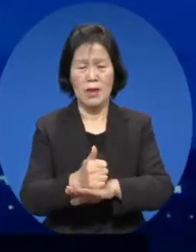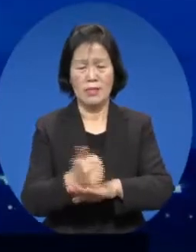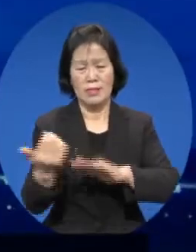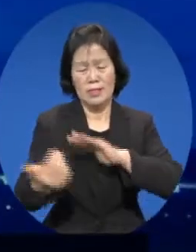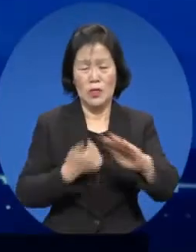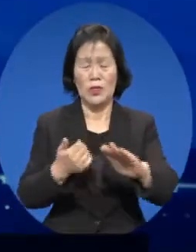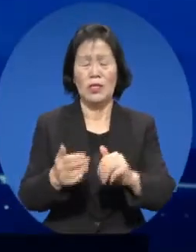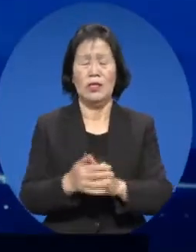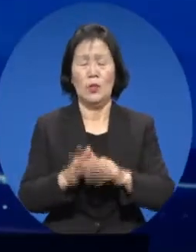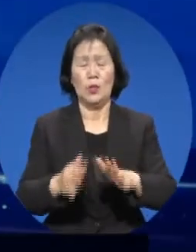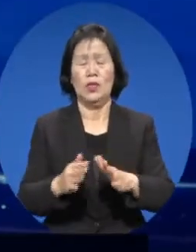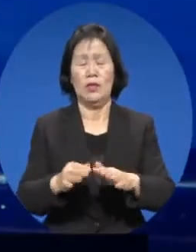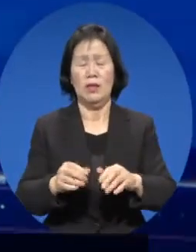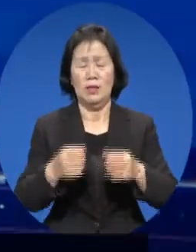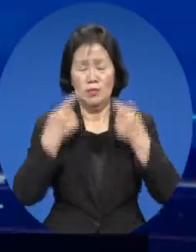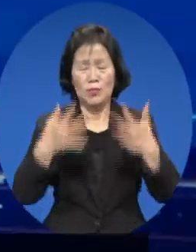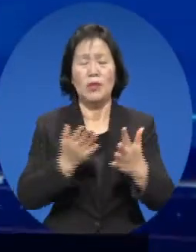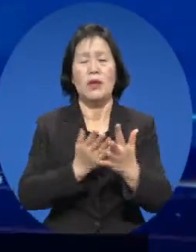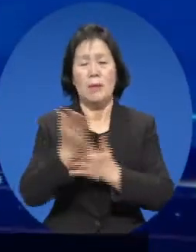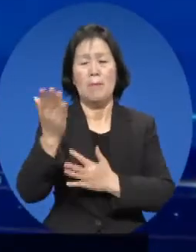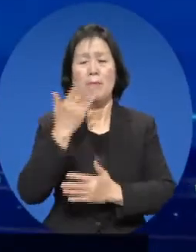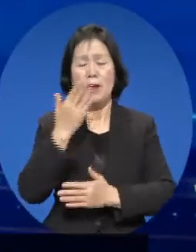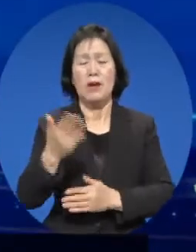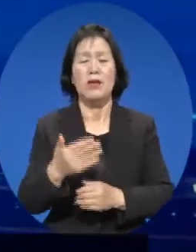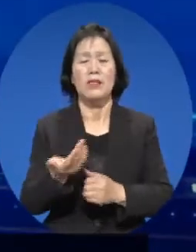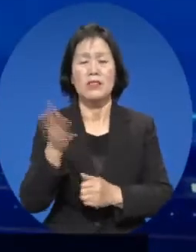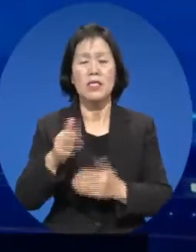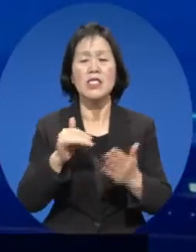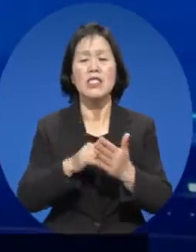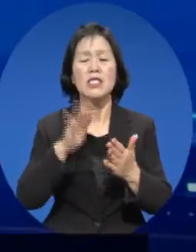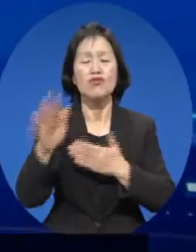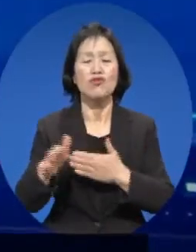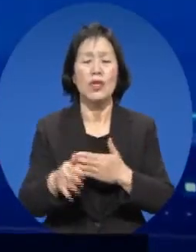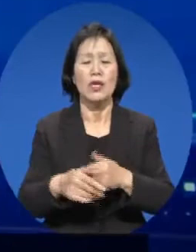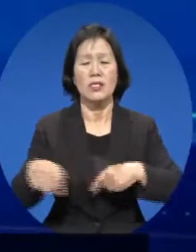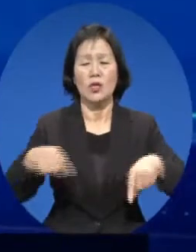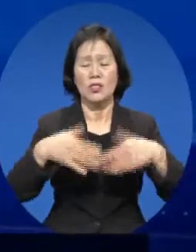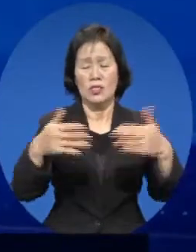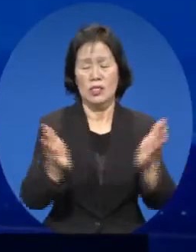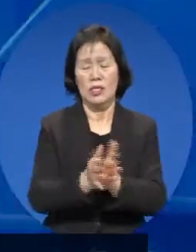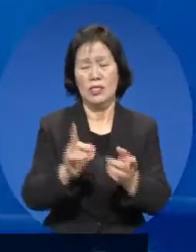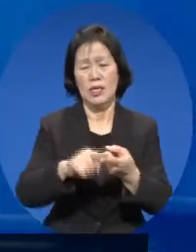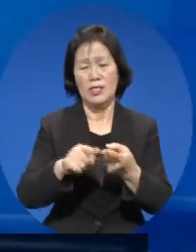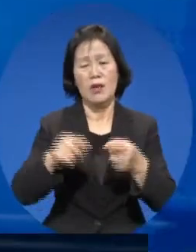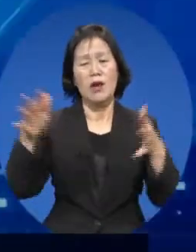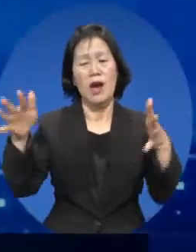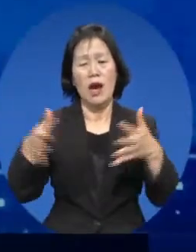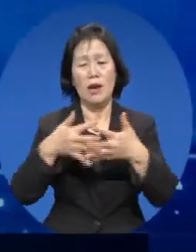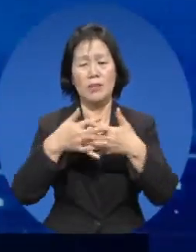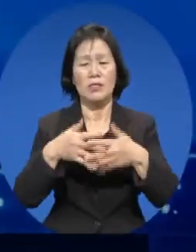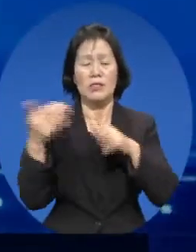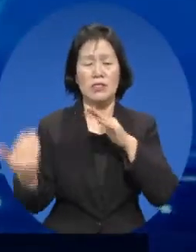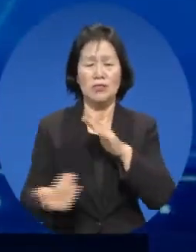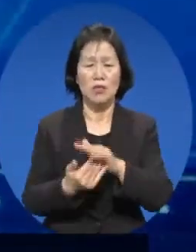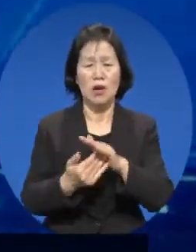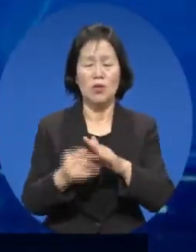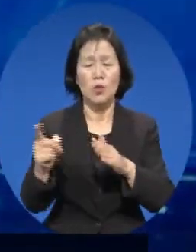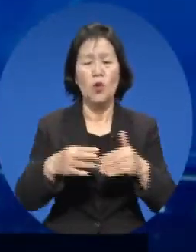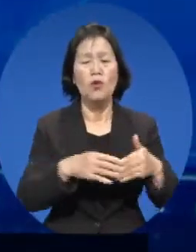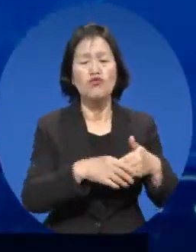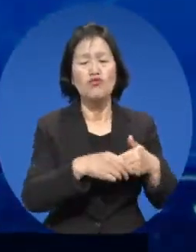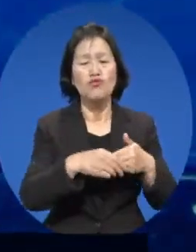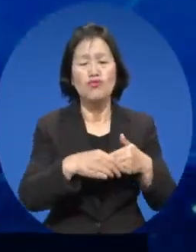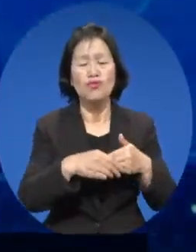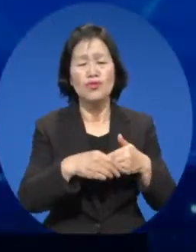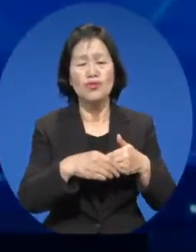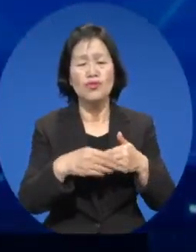통과시킬 것은 분명 에 보이고요 이후에 또한 어떻게 정치권의 이 부분에 대해서도 합의를 이루어 내고 이런 어떻게 끌고 나갈 지